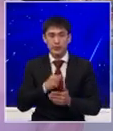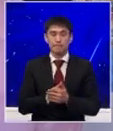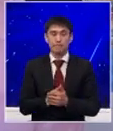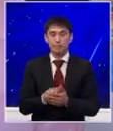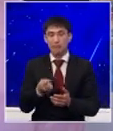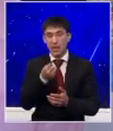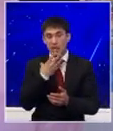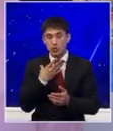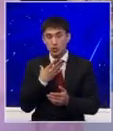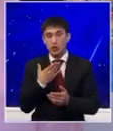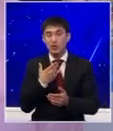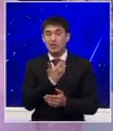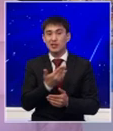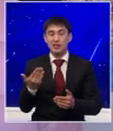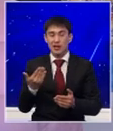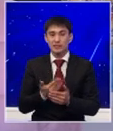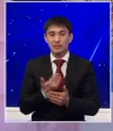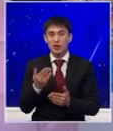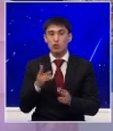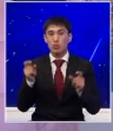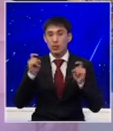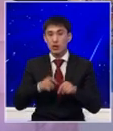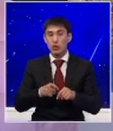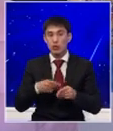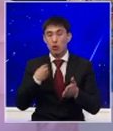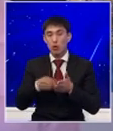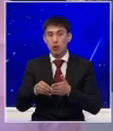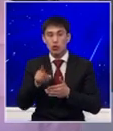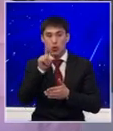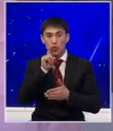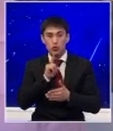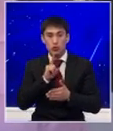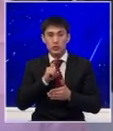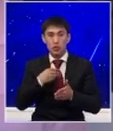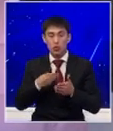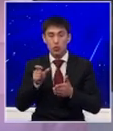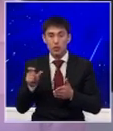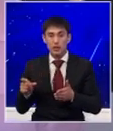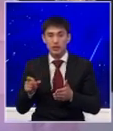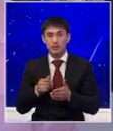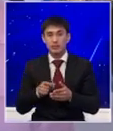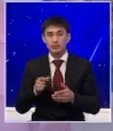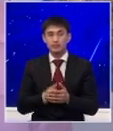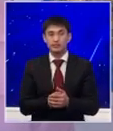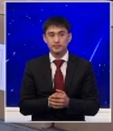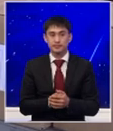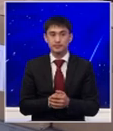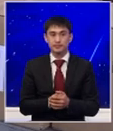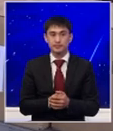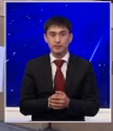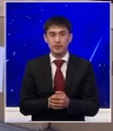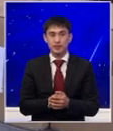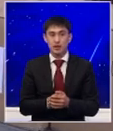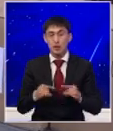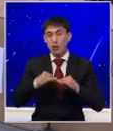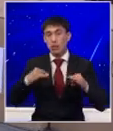и хорошо и для тех, кто приходит покупать, и удобно для покупателей, продавцов. На